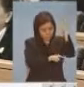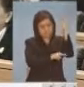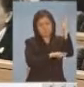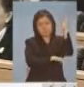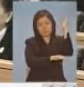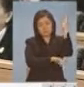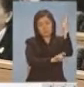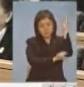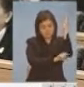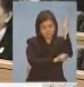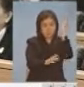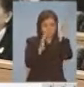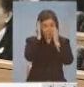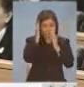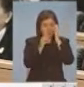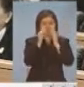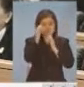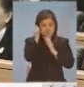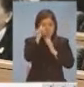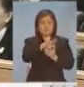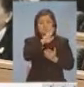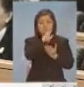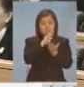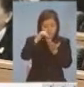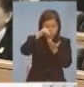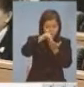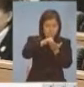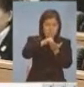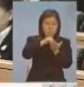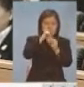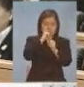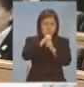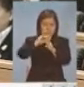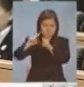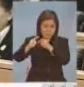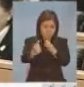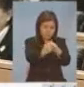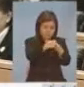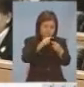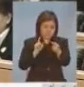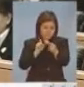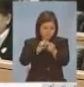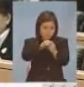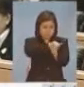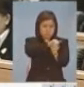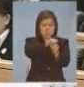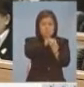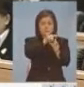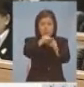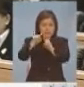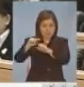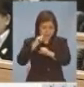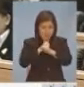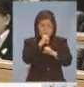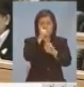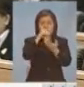ได้เพราะฉะนั้นจึงเป็นที่มาค่ะว่าถ้าเราสามารถจัดเครือข่ายconnectivity ตัวจริงค่ะท่านนายกรัฐมนตรีคะว่า connectivity ตัว